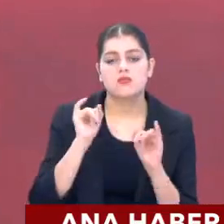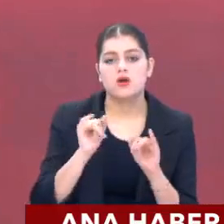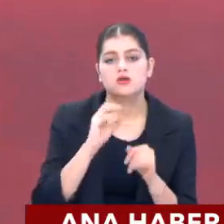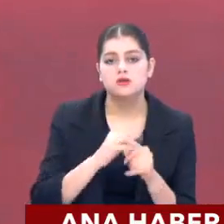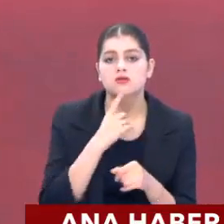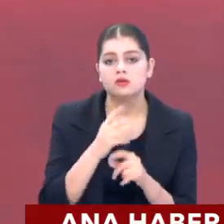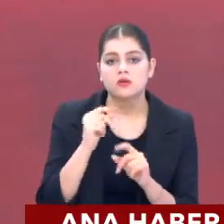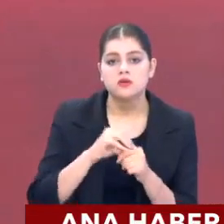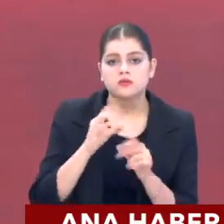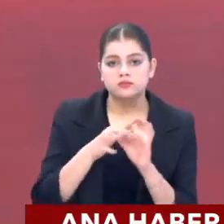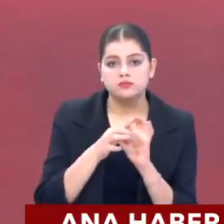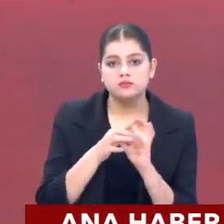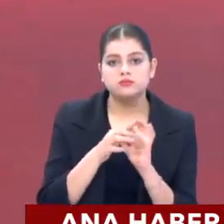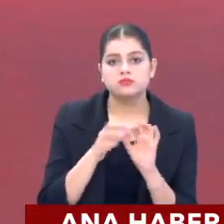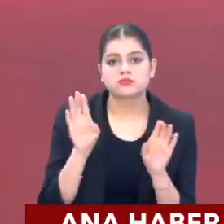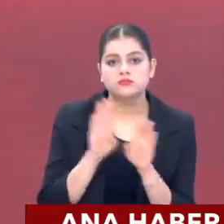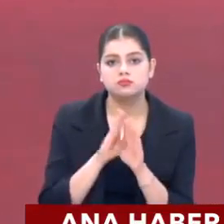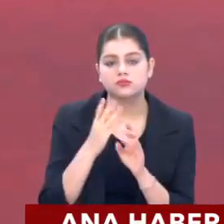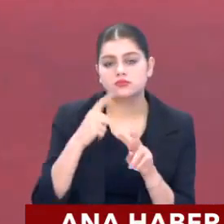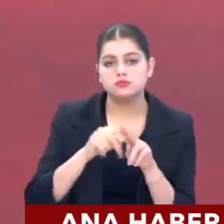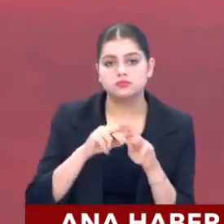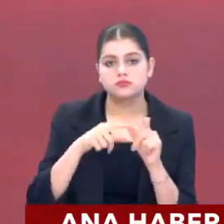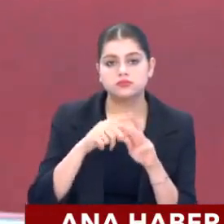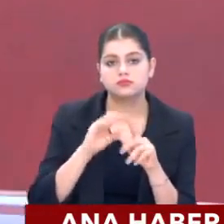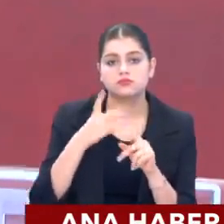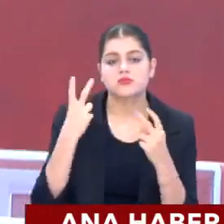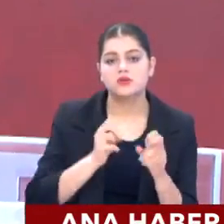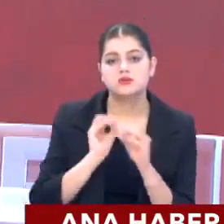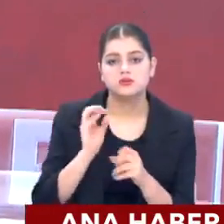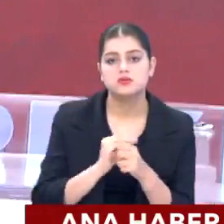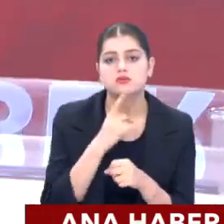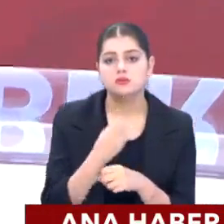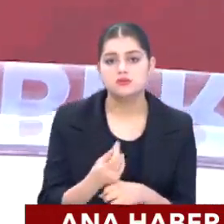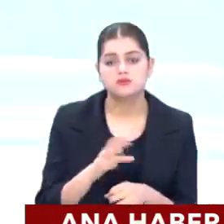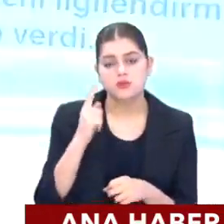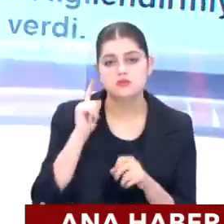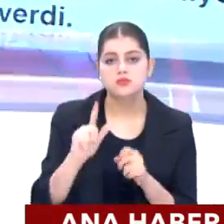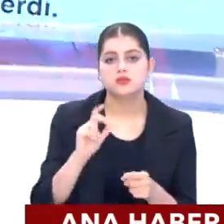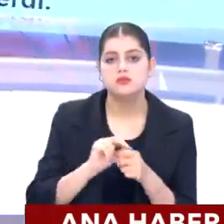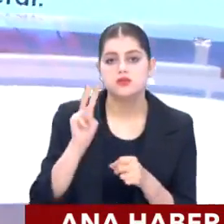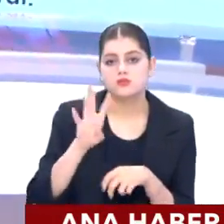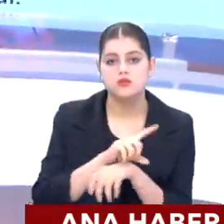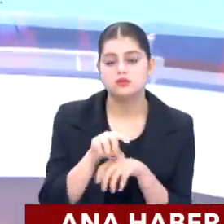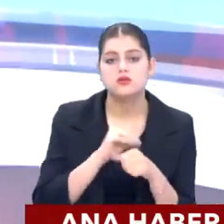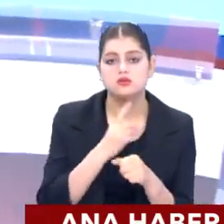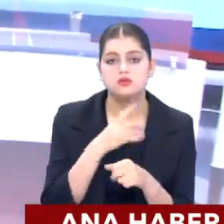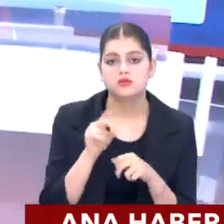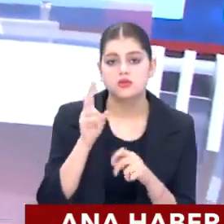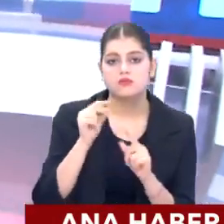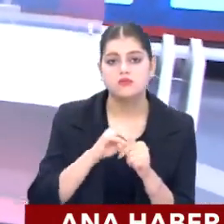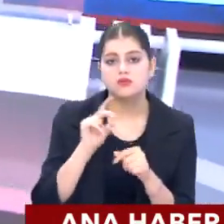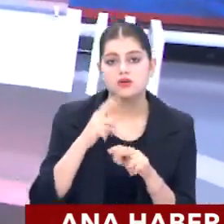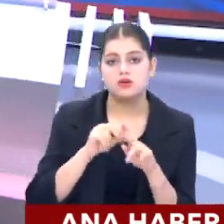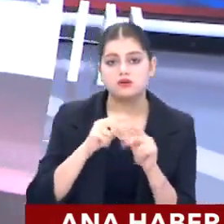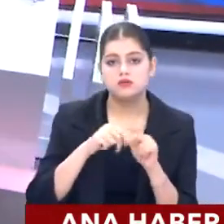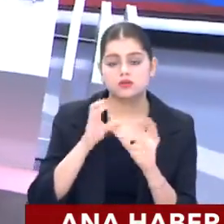İmamoğlu ittifaka kapılarını kapıya akşener'e aslında bir mesaj gönderdi bakmamız lazım 24 saate imamoğlundan